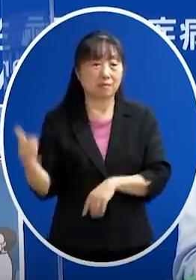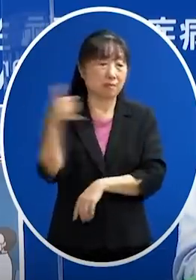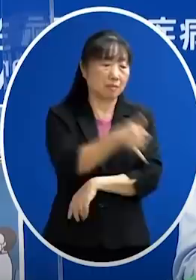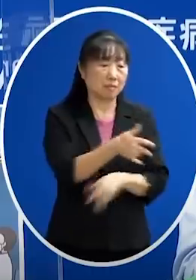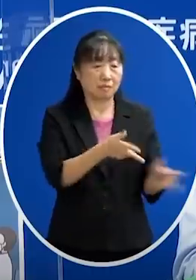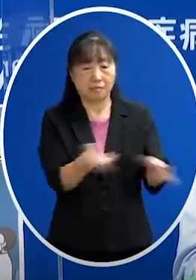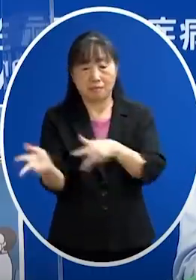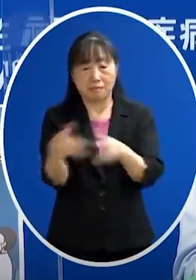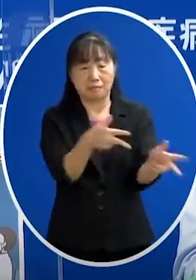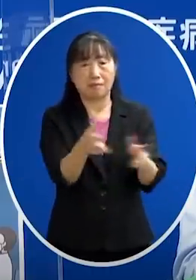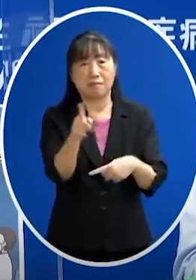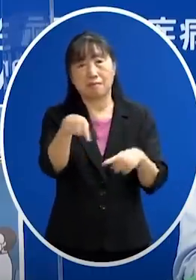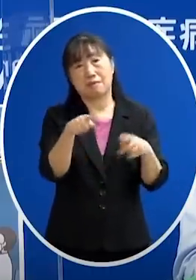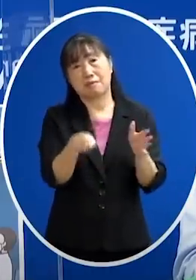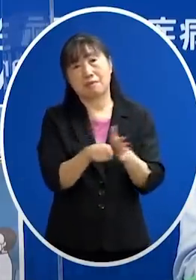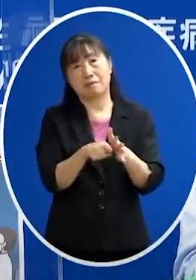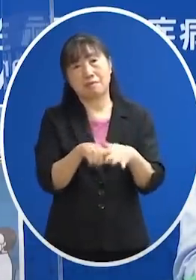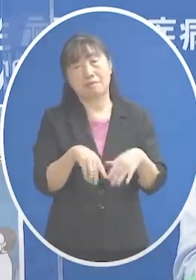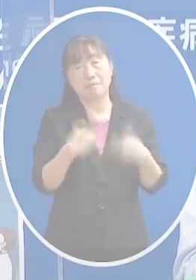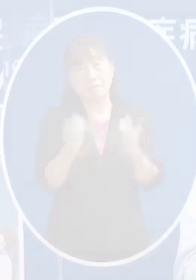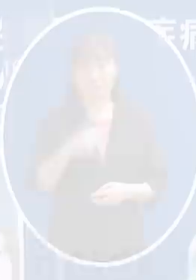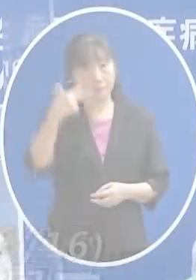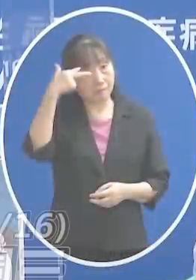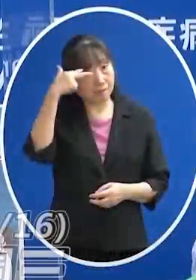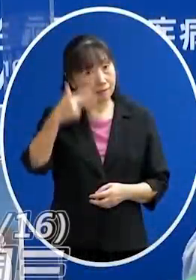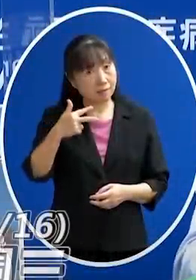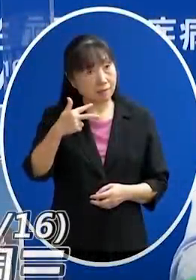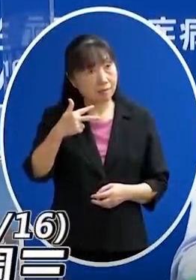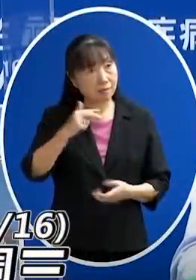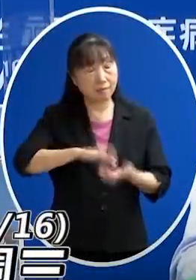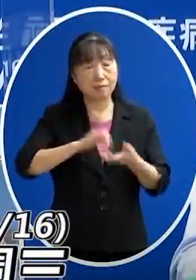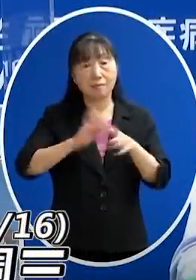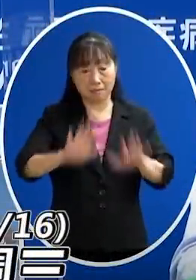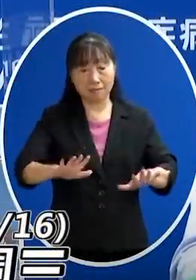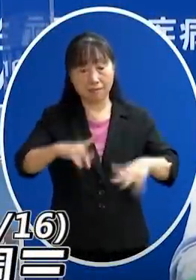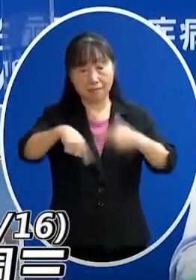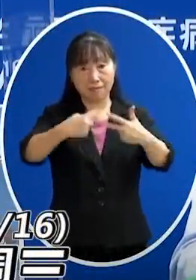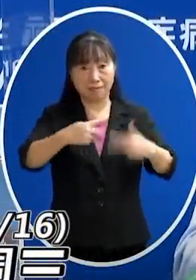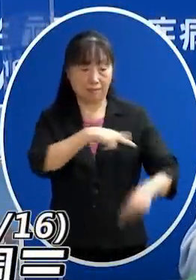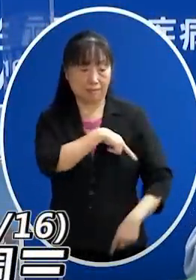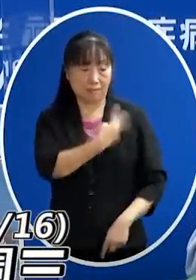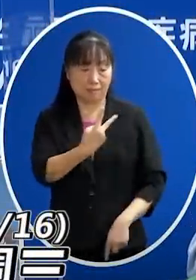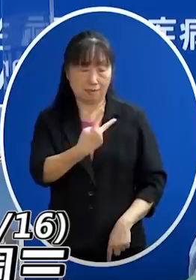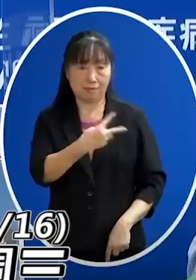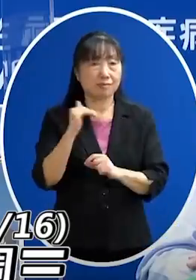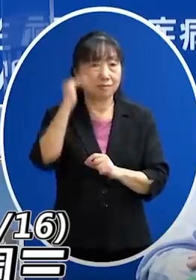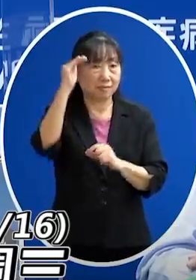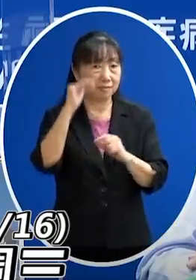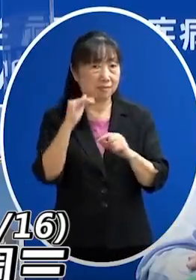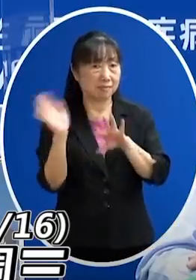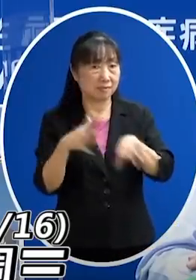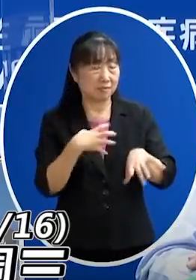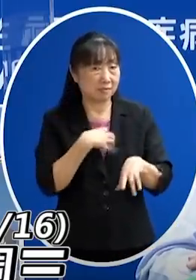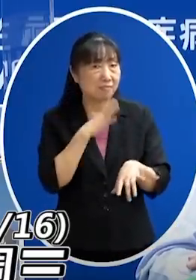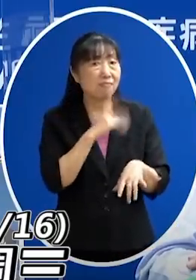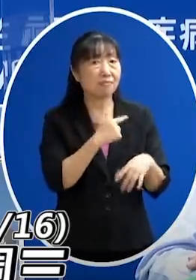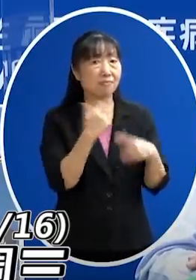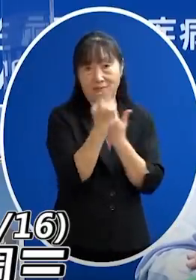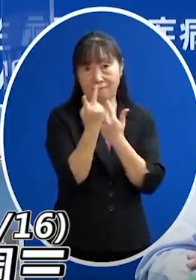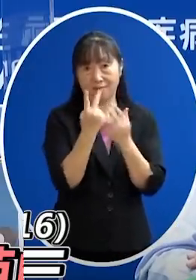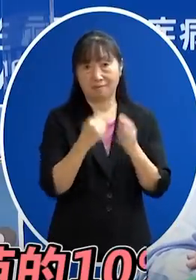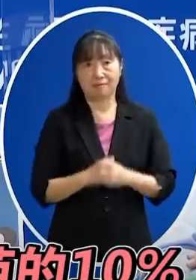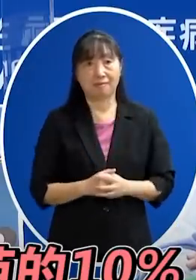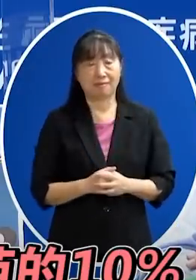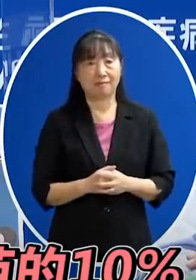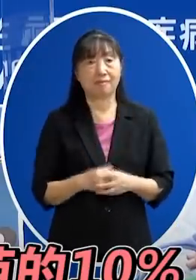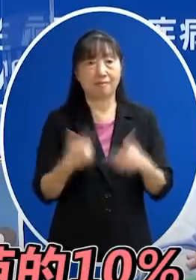加这个移动的风险，那这是没有必要的。那这个礼拜的礼拜二或礼拜三，台北市、新北市